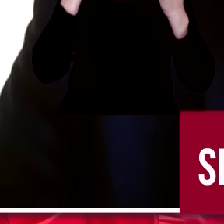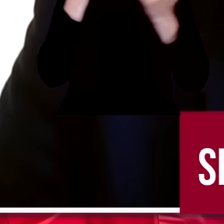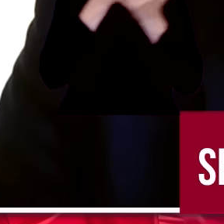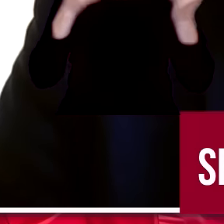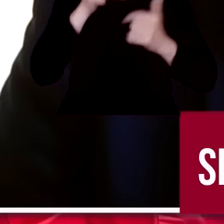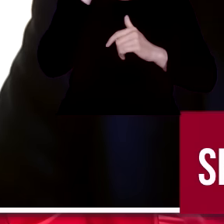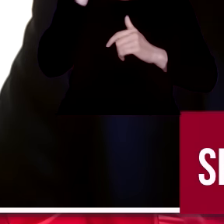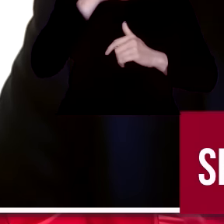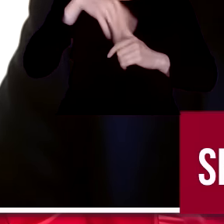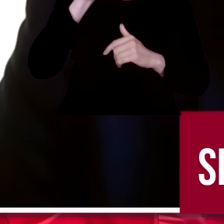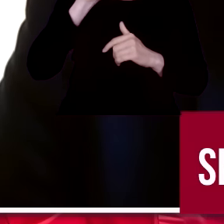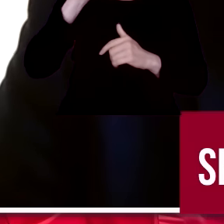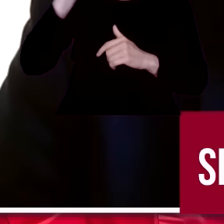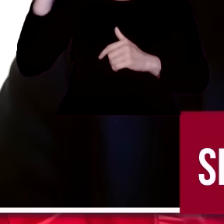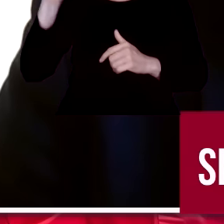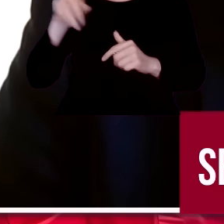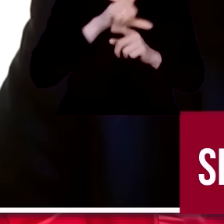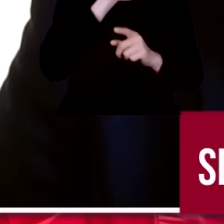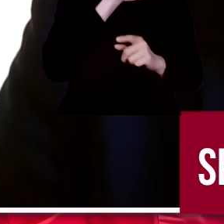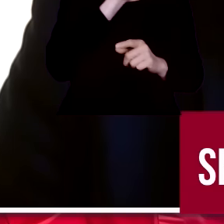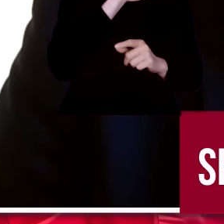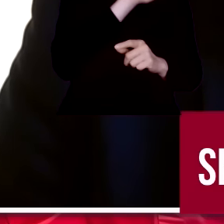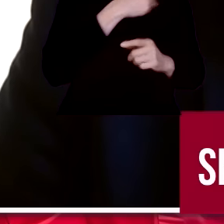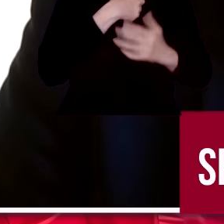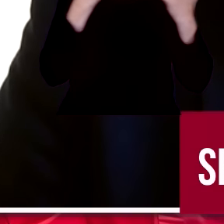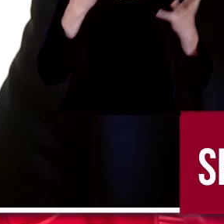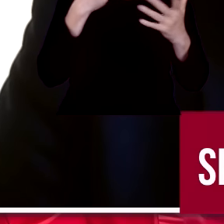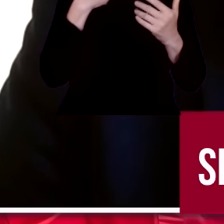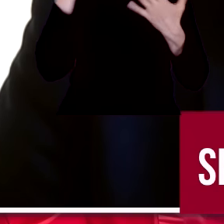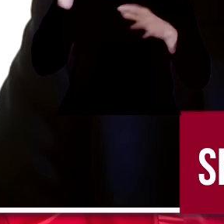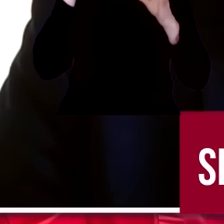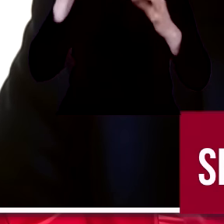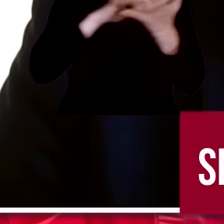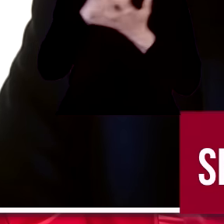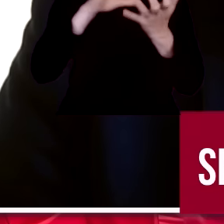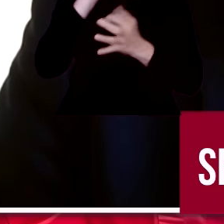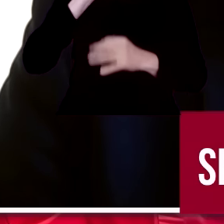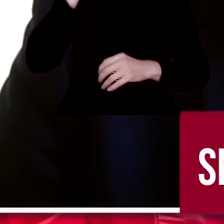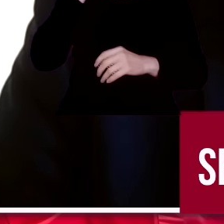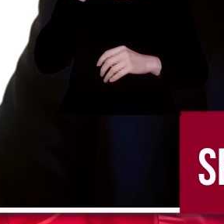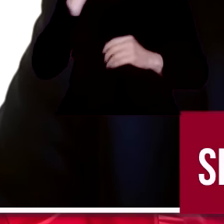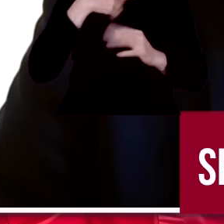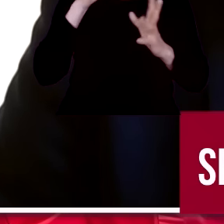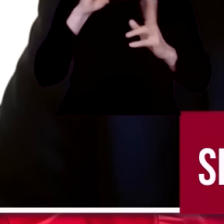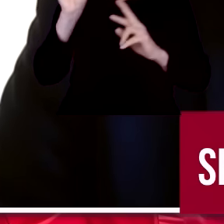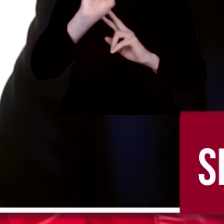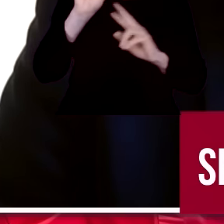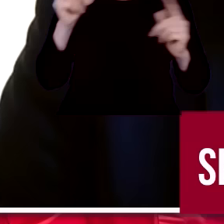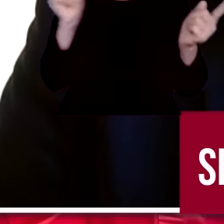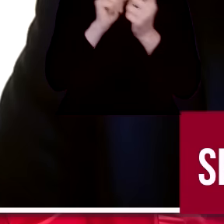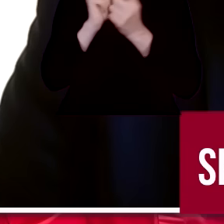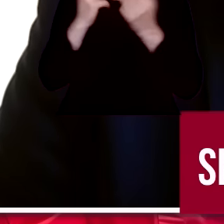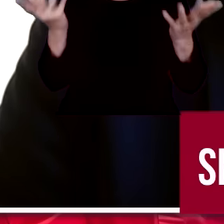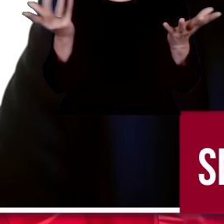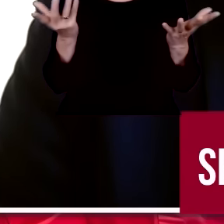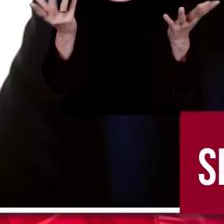wołomińskiego z gangiem pruszkowskim nie znam na tyle świata mafii żeby żeby żeby tutaj domniemywać zgadywać który trop wydaje